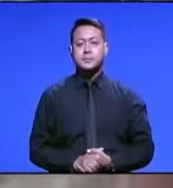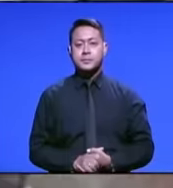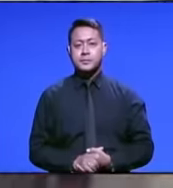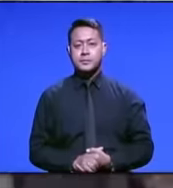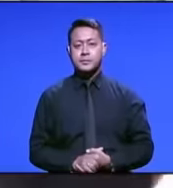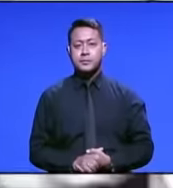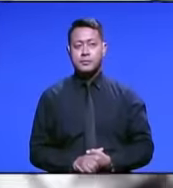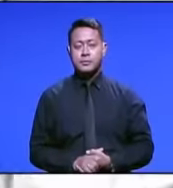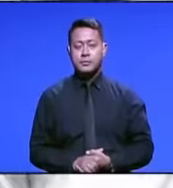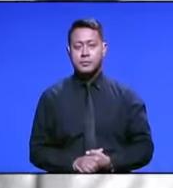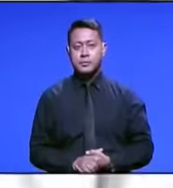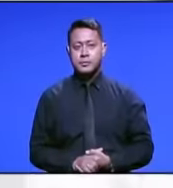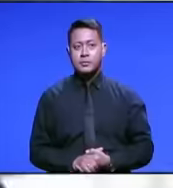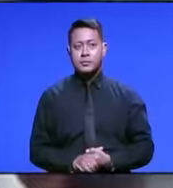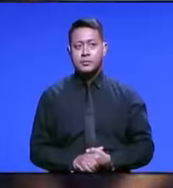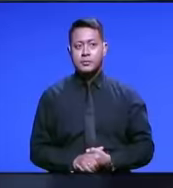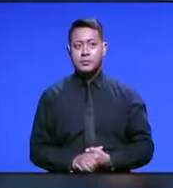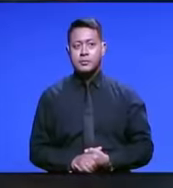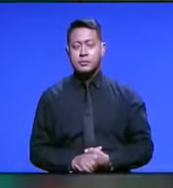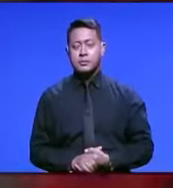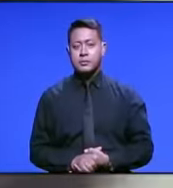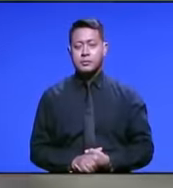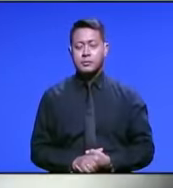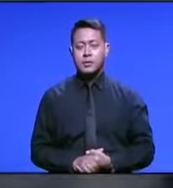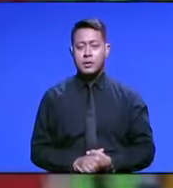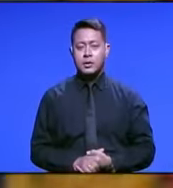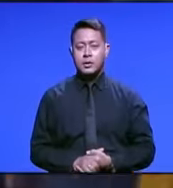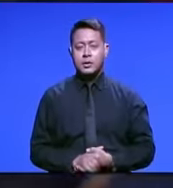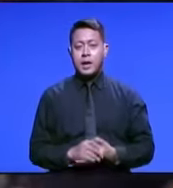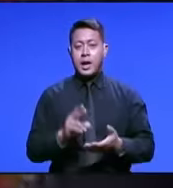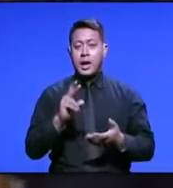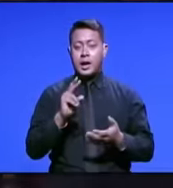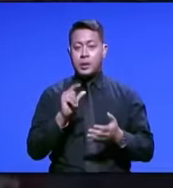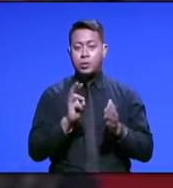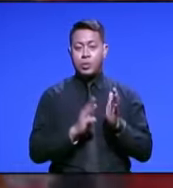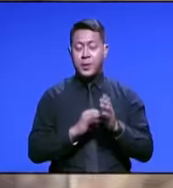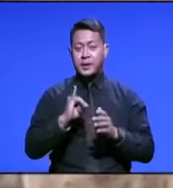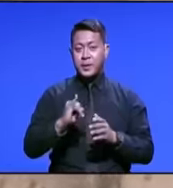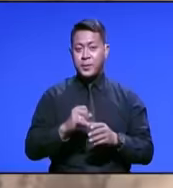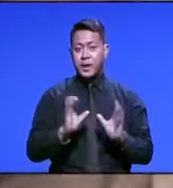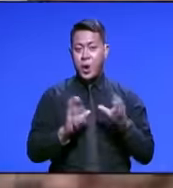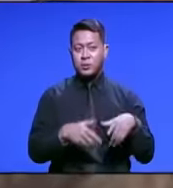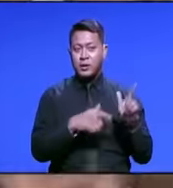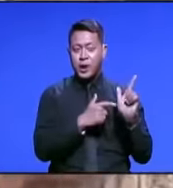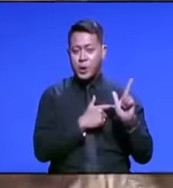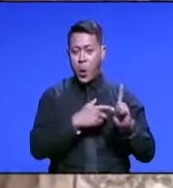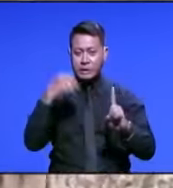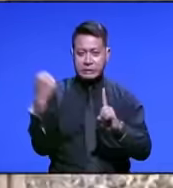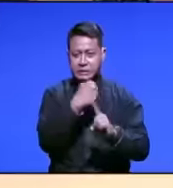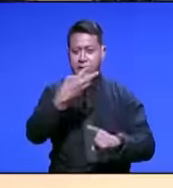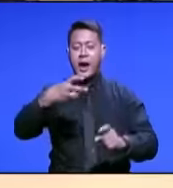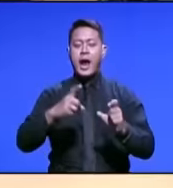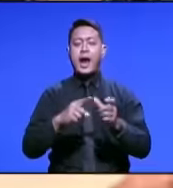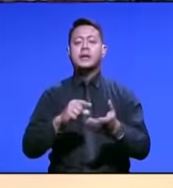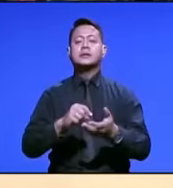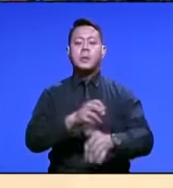gagal jadi TKP. Dari tentara aku Pak Yagal, Pak. Pratu Muhammad Iqbal, anggota TNI yang sedang berbelanja, dianiaya ES, seorang